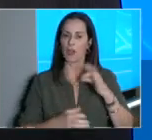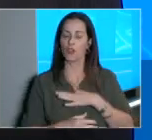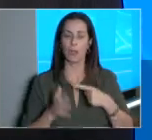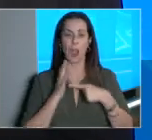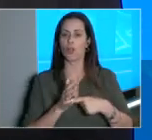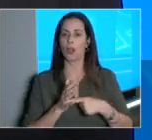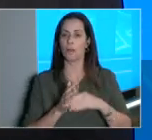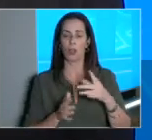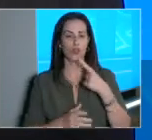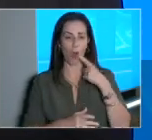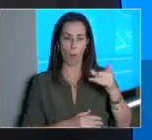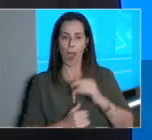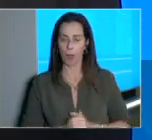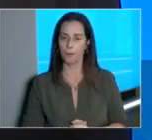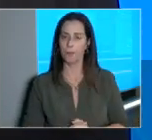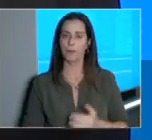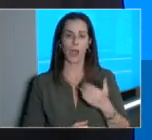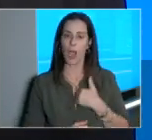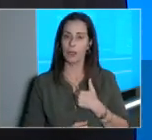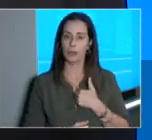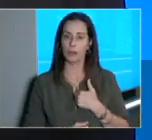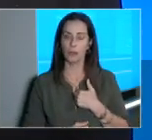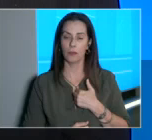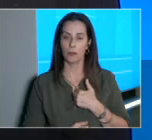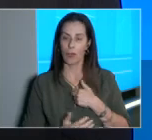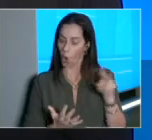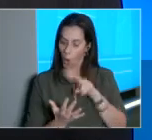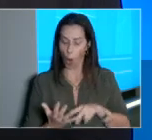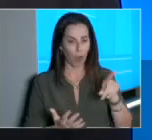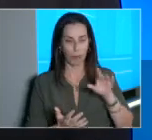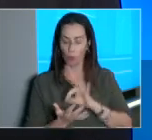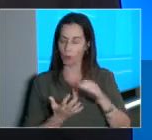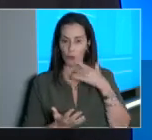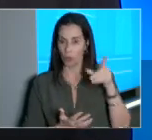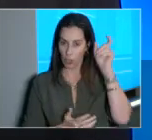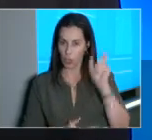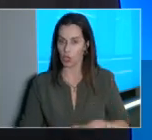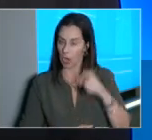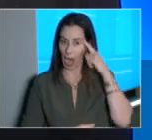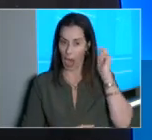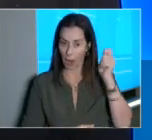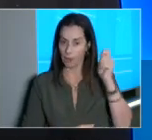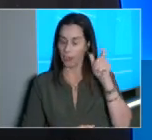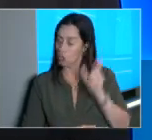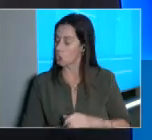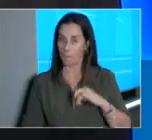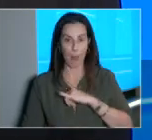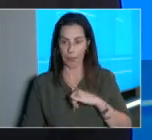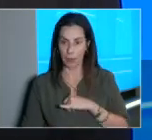כמו למשל דבריו של דוב אלברטל. אני קורא בשקיקה את דוב אלברטל כבר שנים, הוא איש חכם, איש